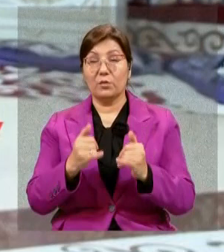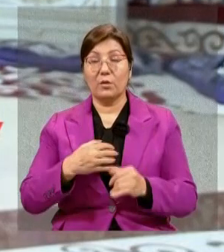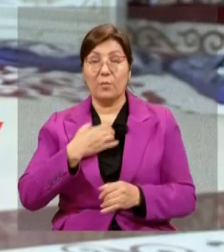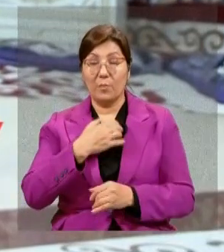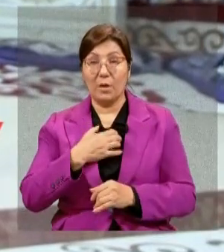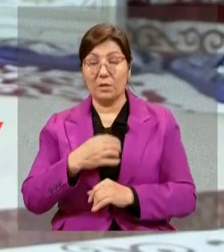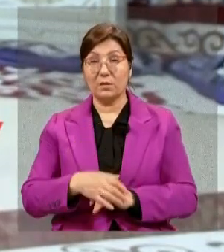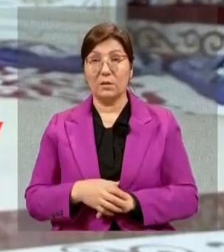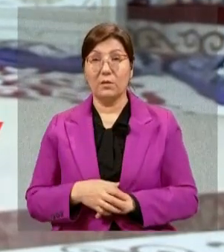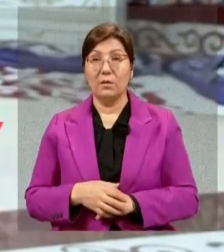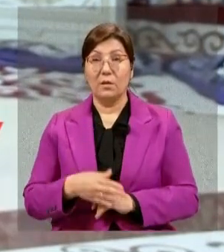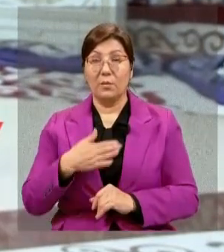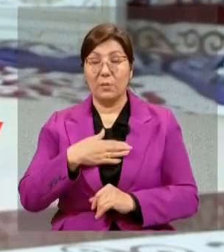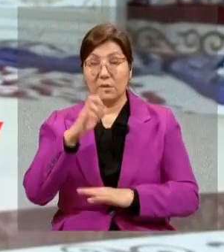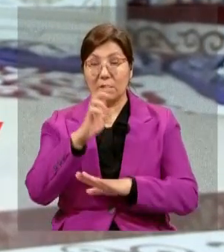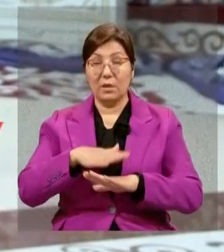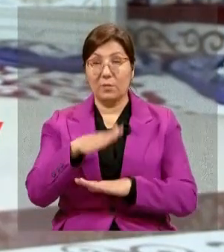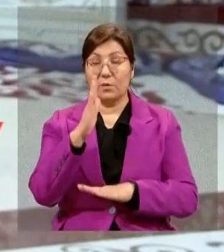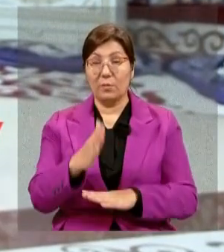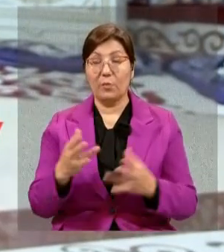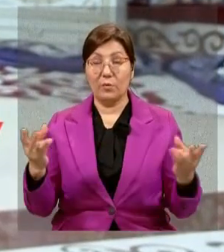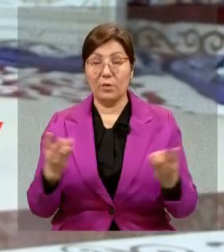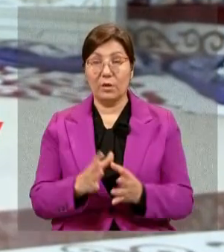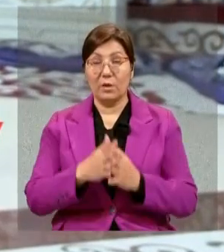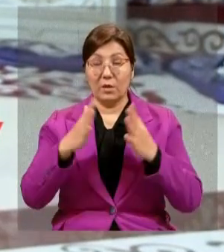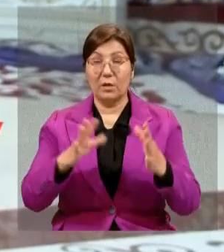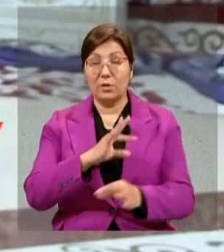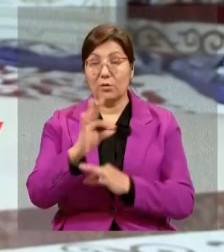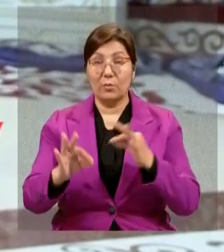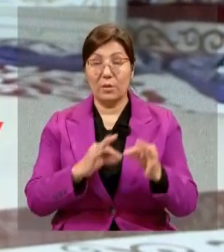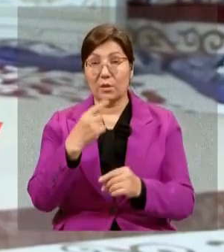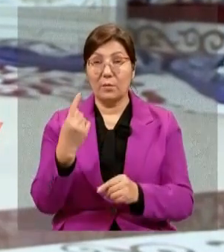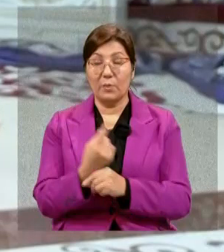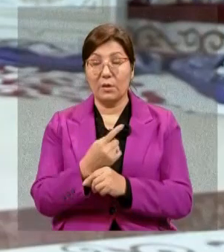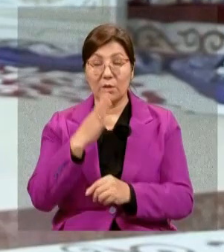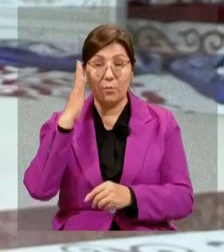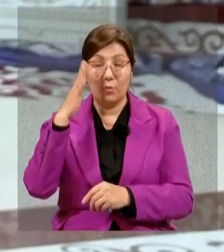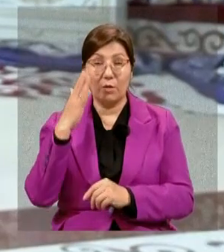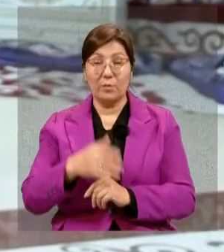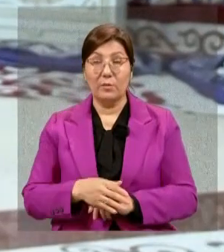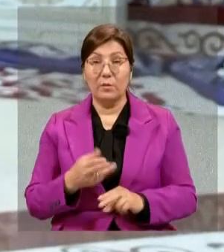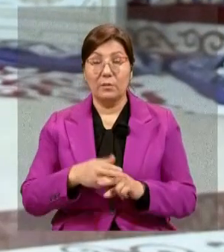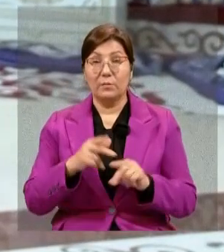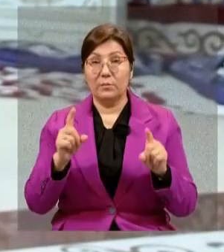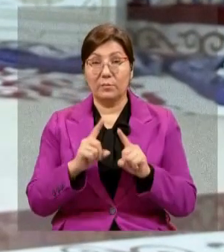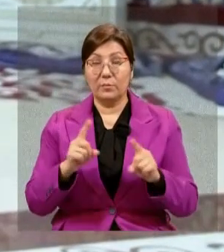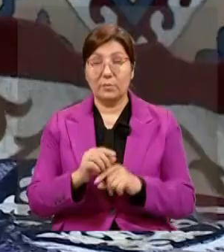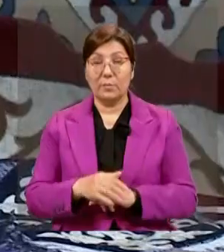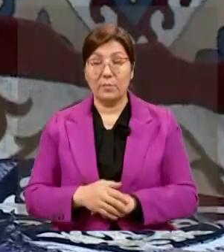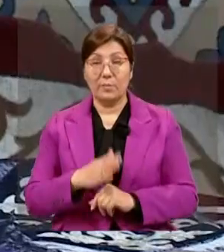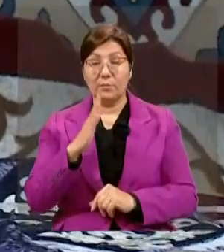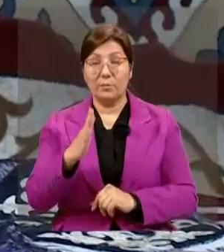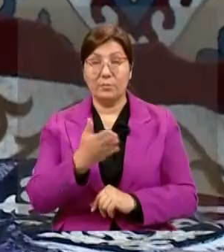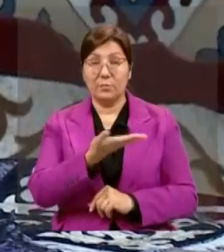маңызды. Біздің елімізде болу керек үлкен ірі жобалардың бірі деп ойлаймын. Себебі